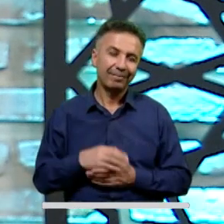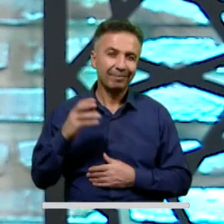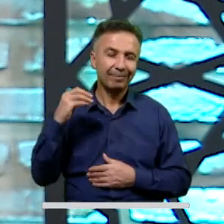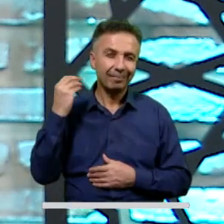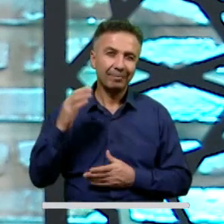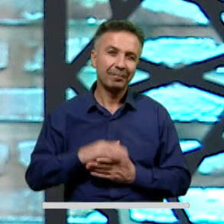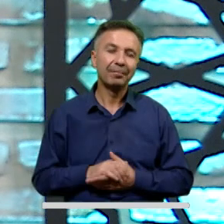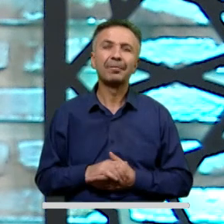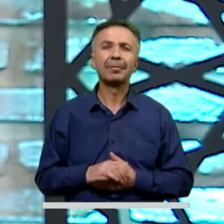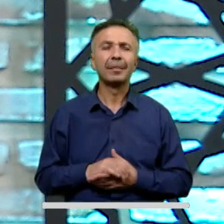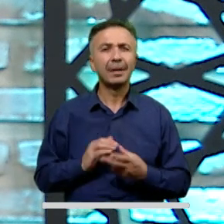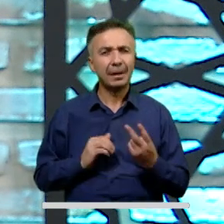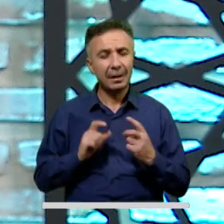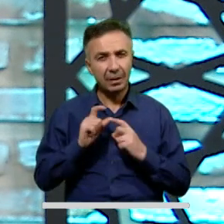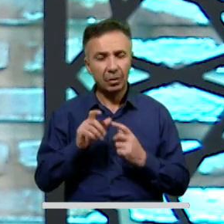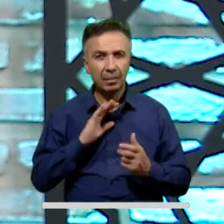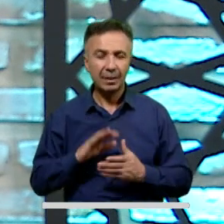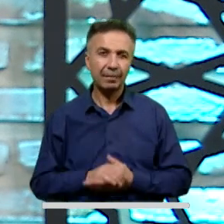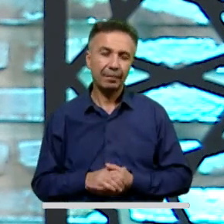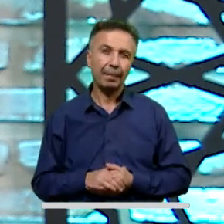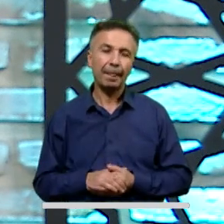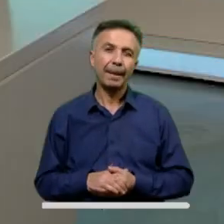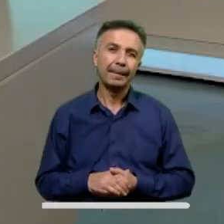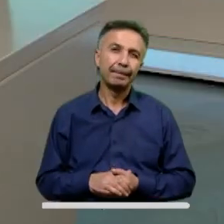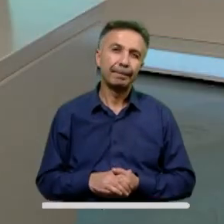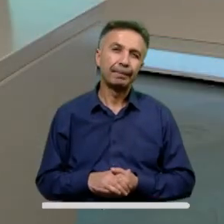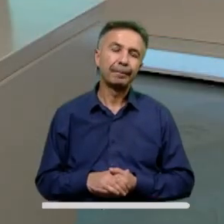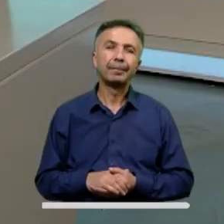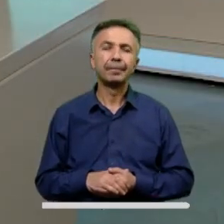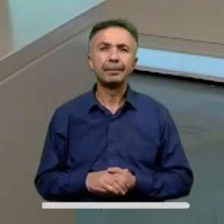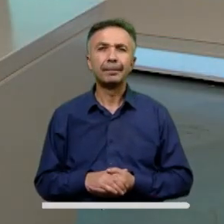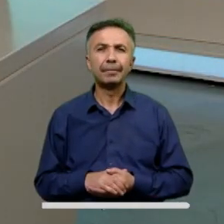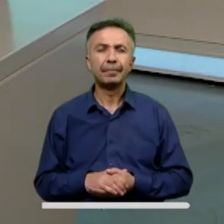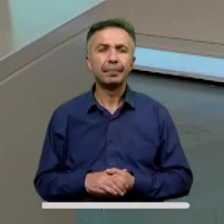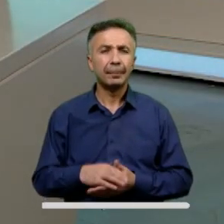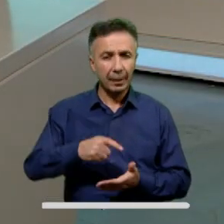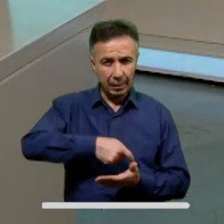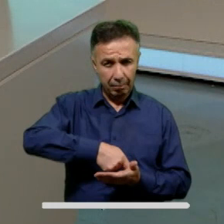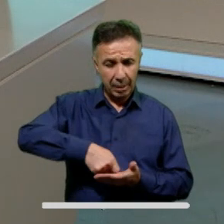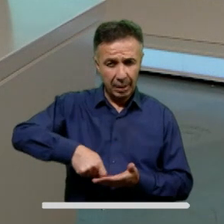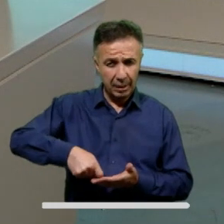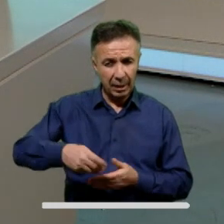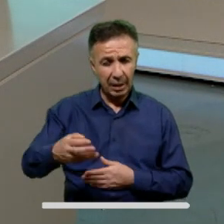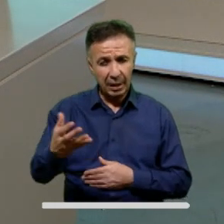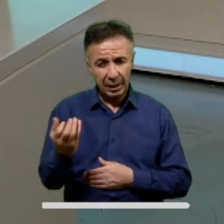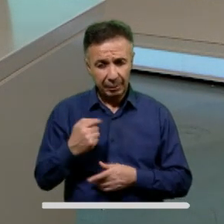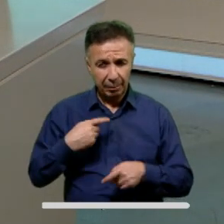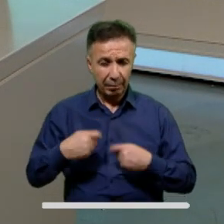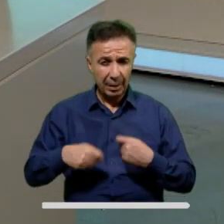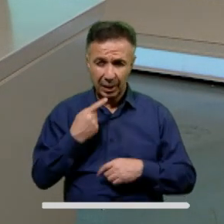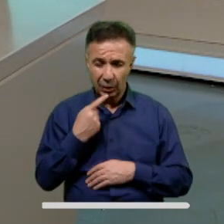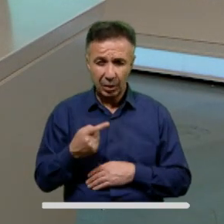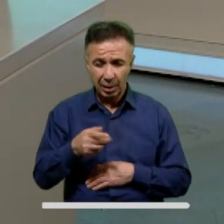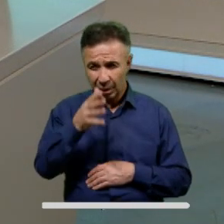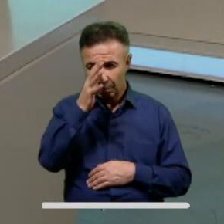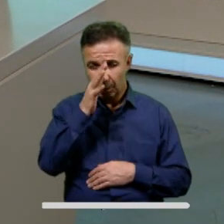akşamlar. Benim iki tane sorum vardı. Buyurun. Bu maaş aldığımız bankalar işte diyor ki mesela